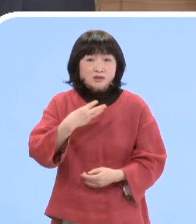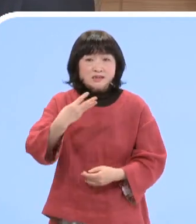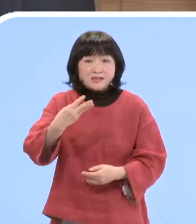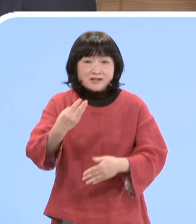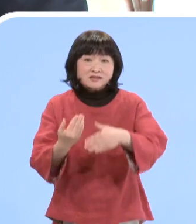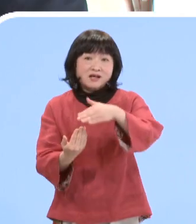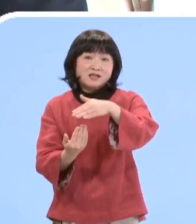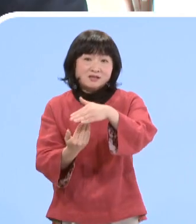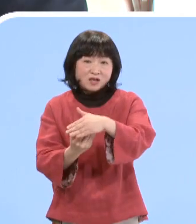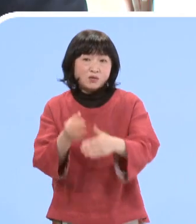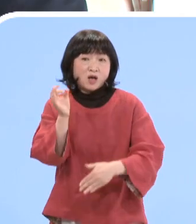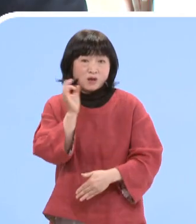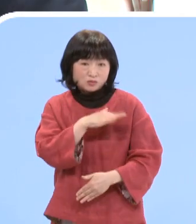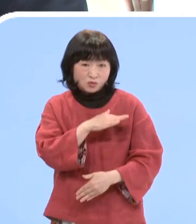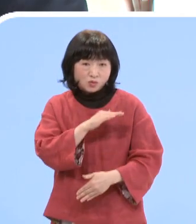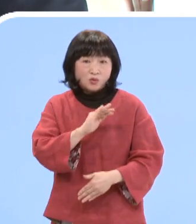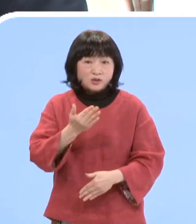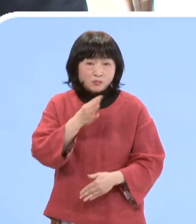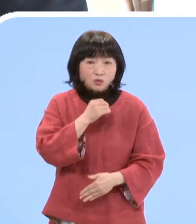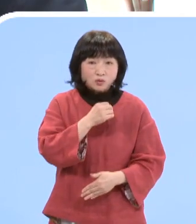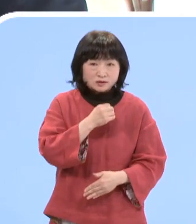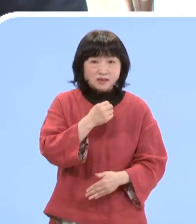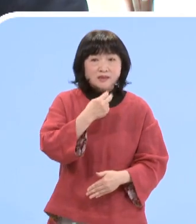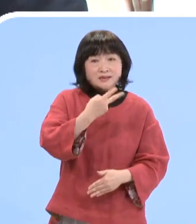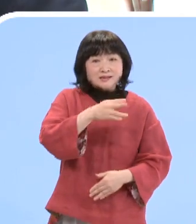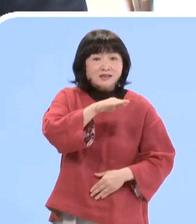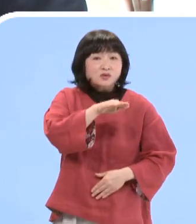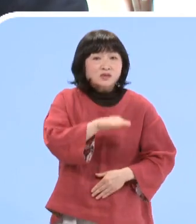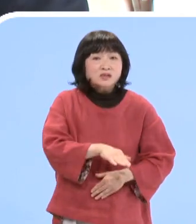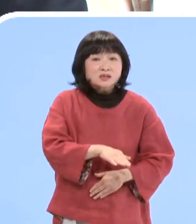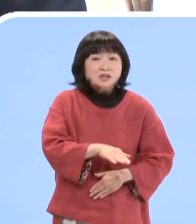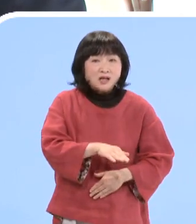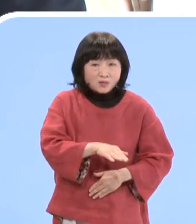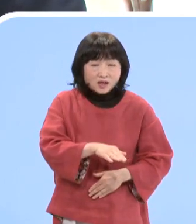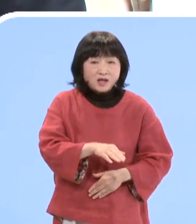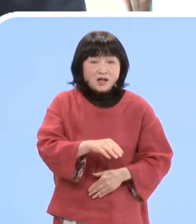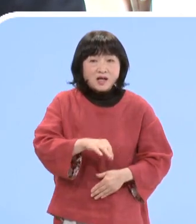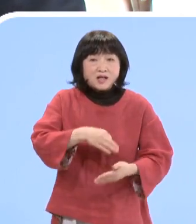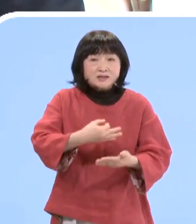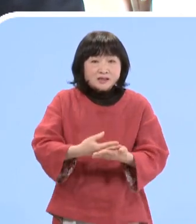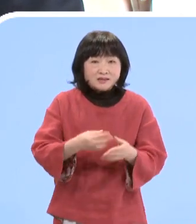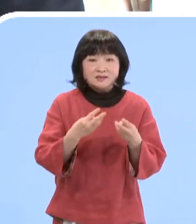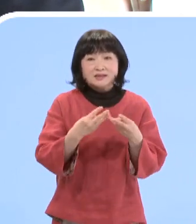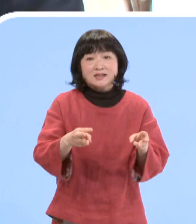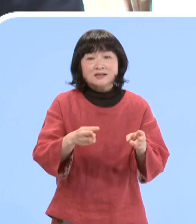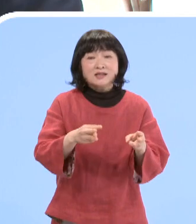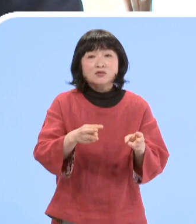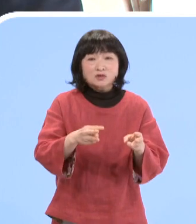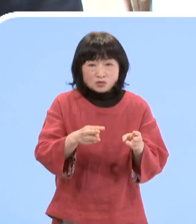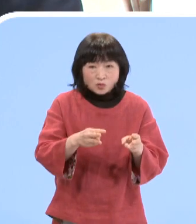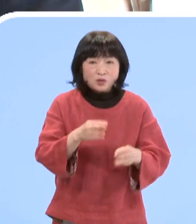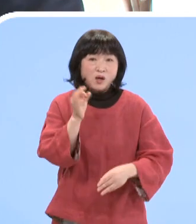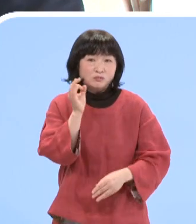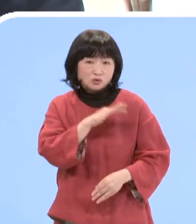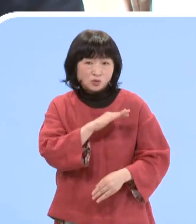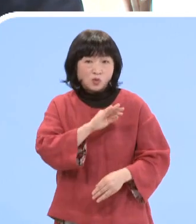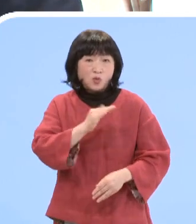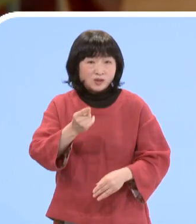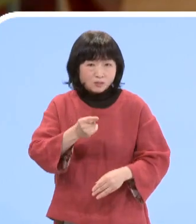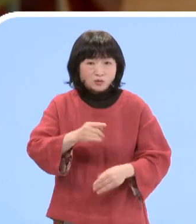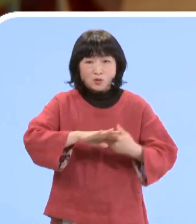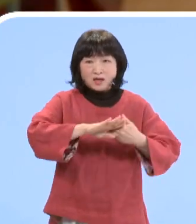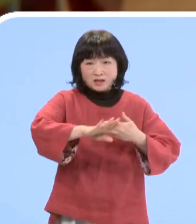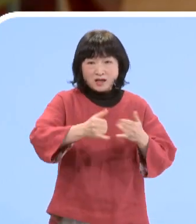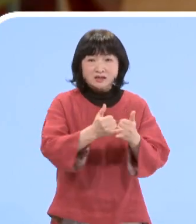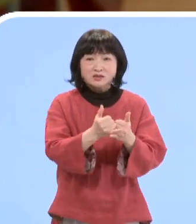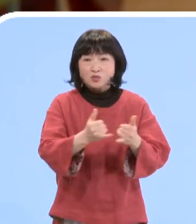歳までは住民税非課税の世帯に対しては無償化するけど、それ以上はあのやりませんというのが国の施策なもんですから、